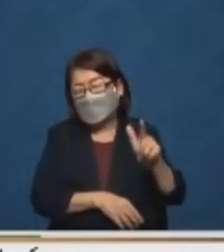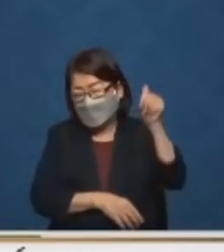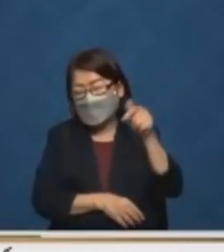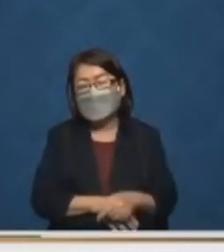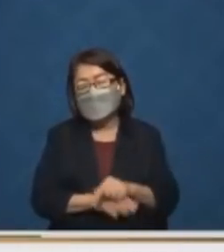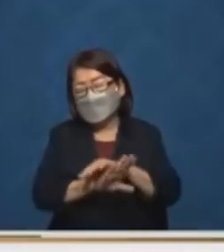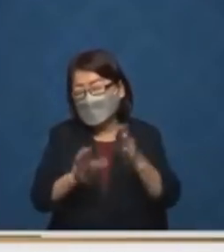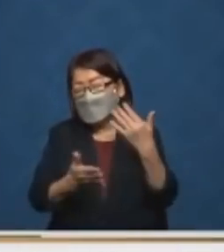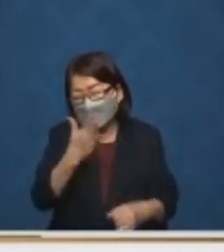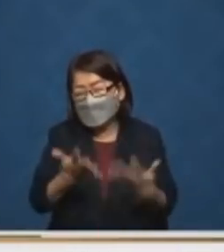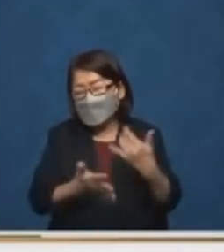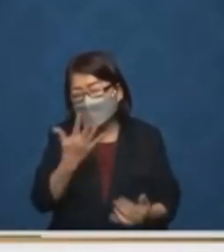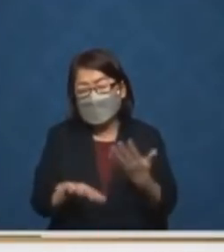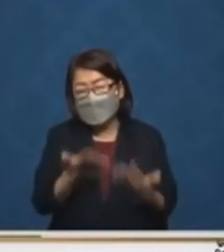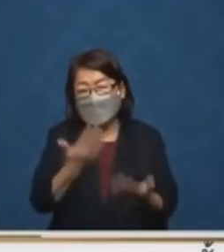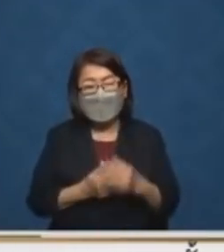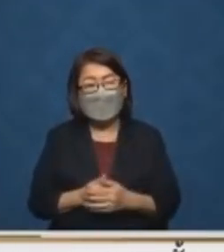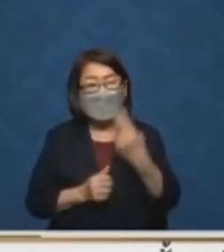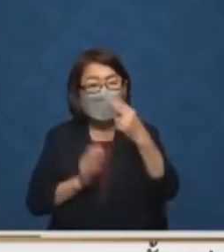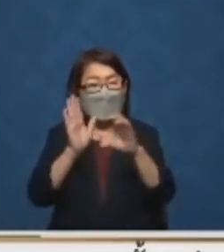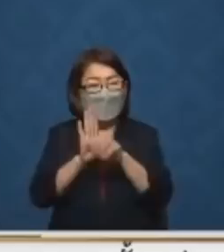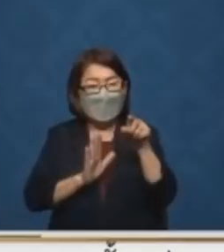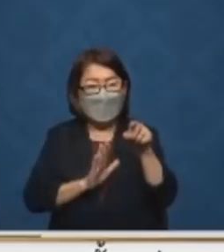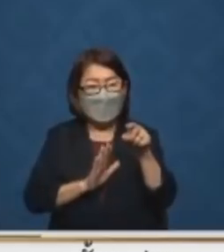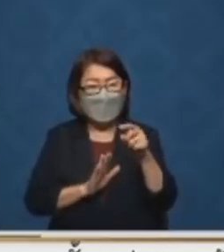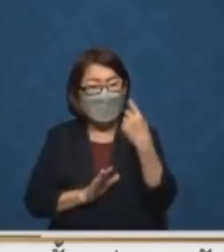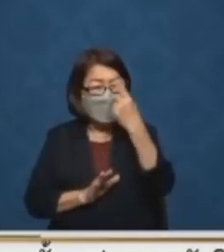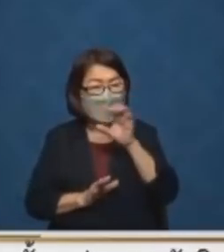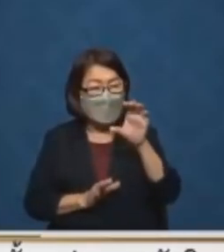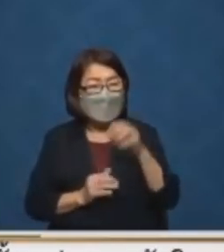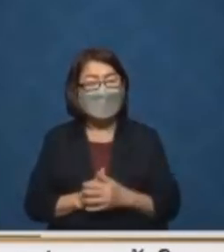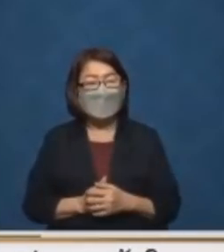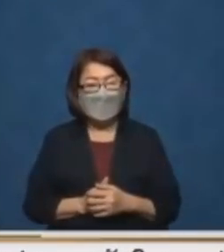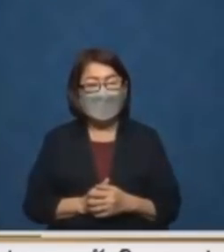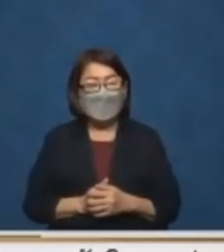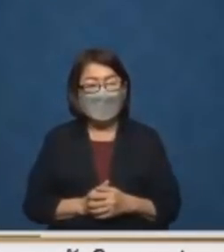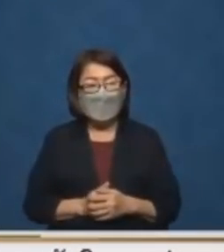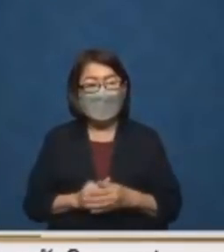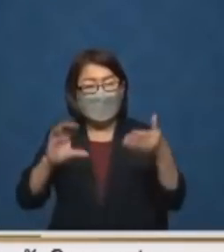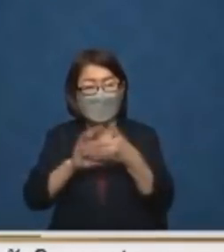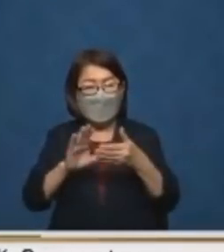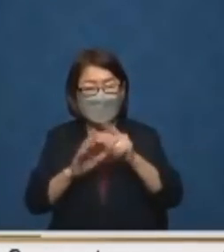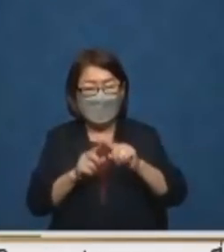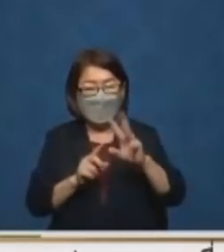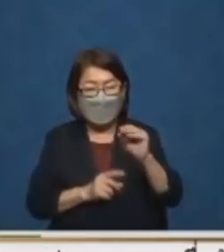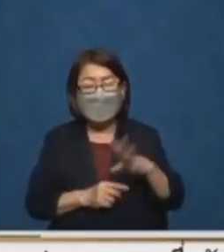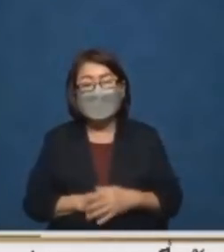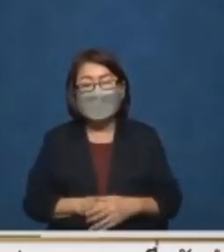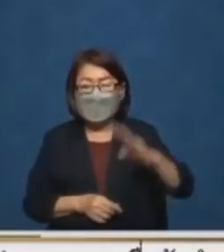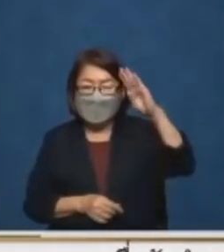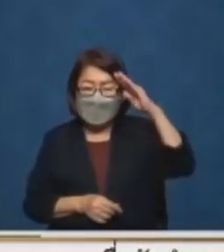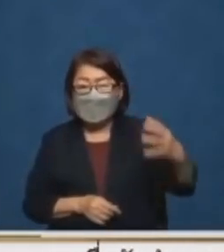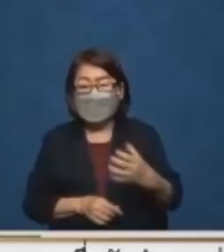ขอให้เคดิตภาพของไรอภาพนี้นะครัอรอได้ทำภาพนี้ในสได์ที่ 62 วันนัตั้แต่การยิดอำนาจปี